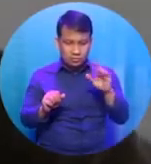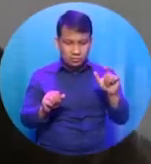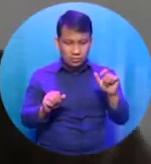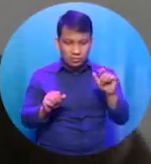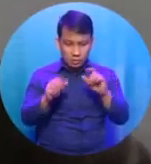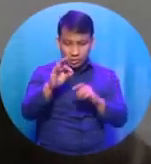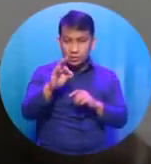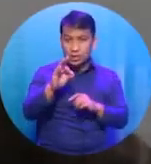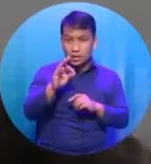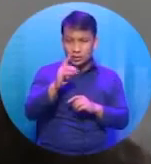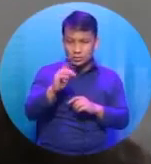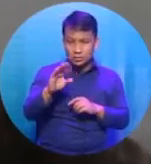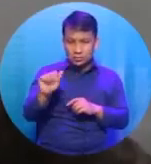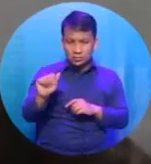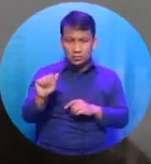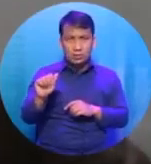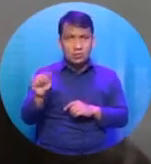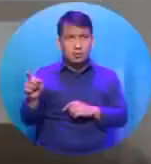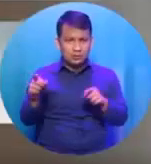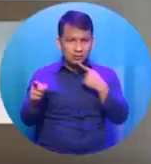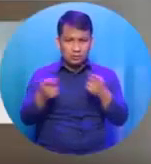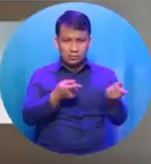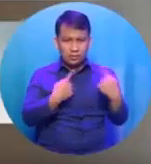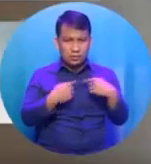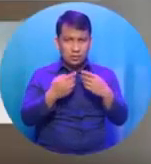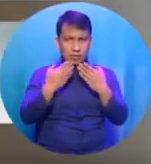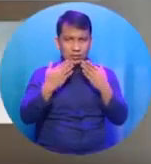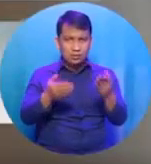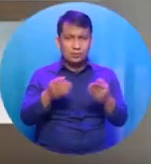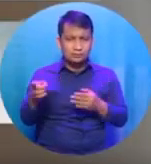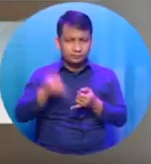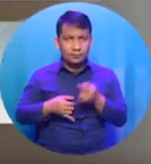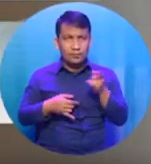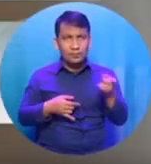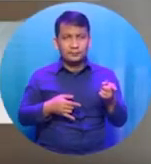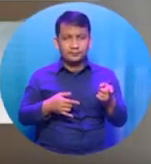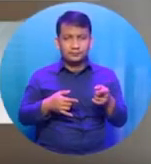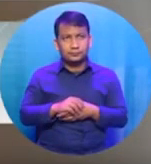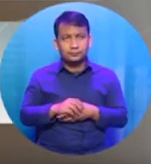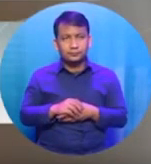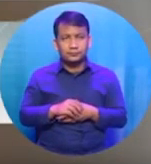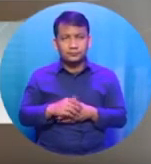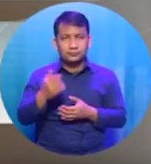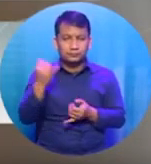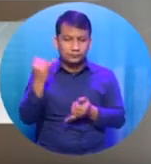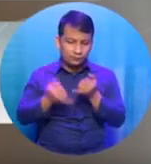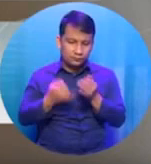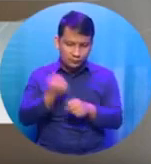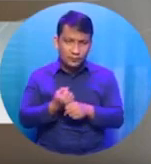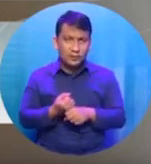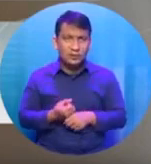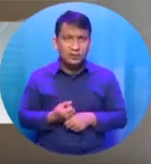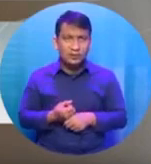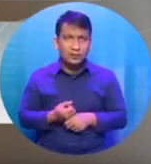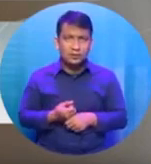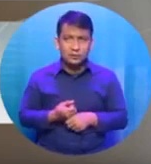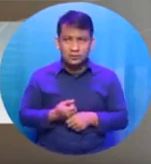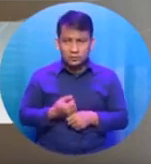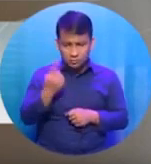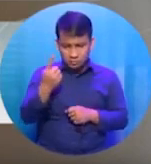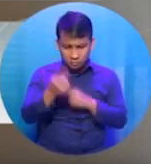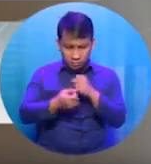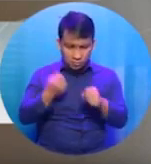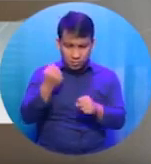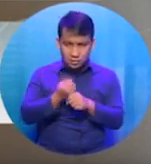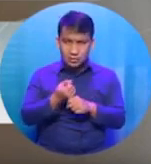lang po yung sagot niya sa akin. Sir, may tatanong ko lang, no. Kailan niyo po huling nakausap ang inyong asawa? Last year po, sir. Isang taon na po kayong